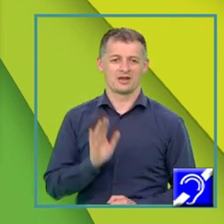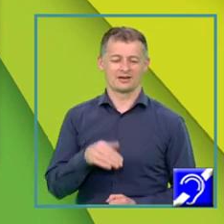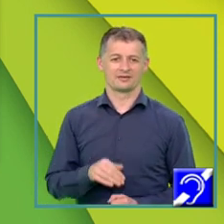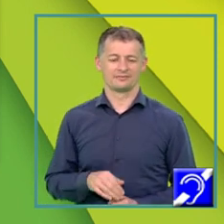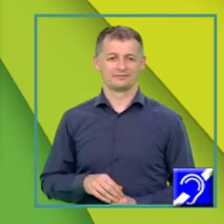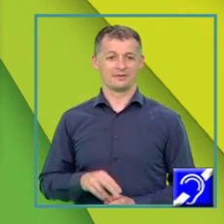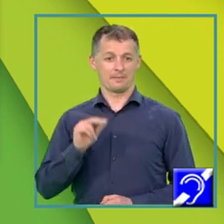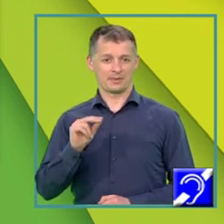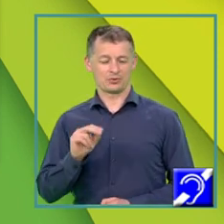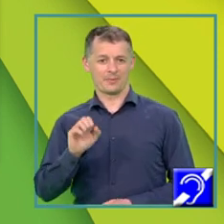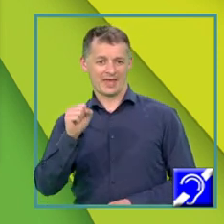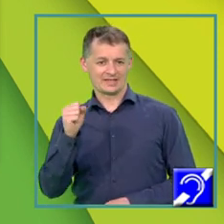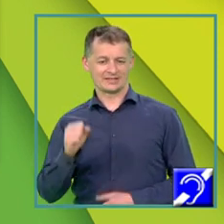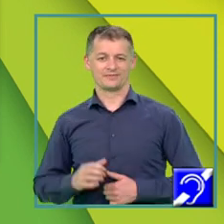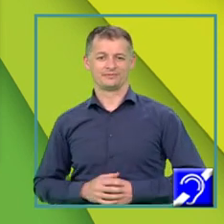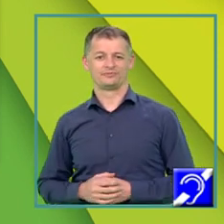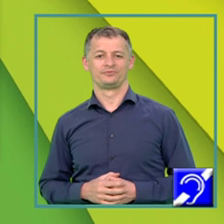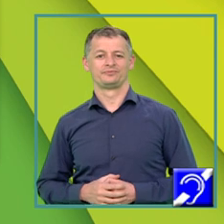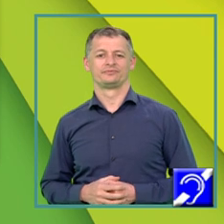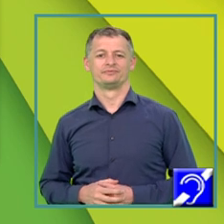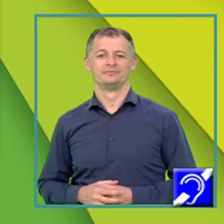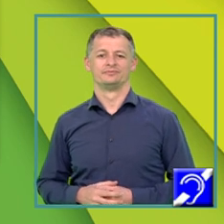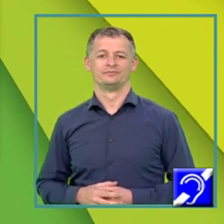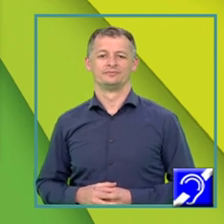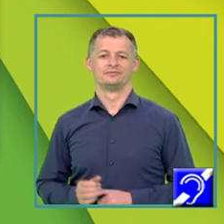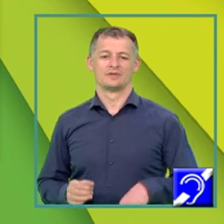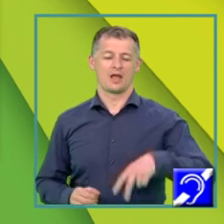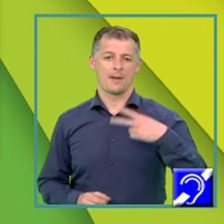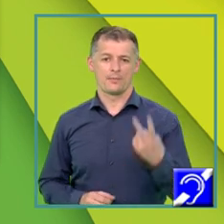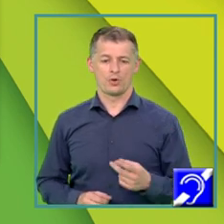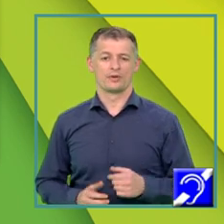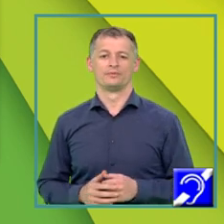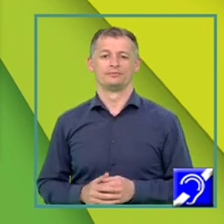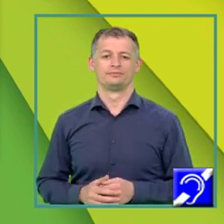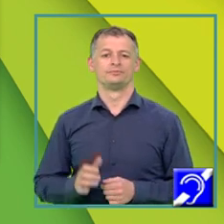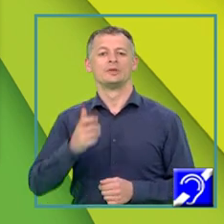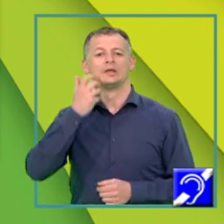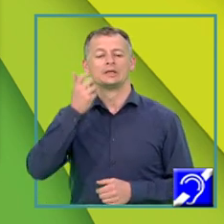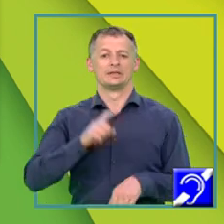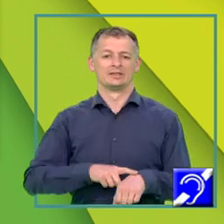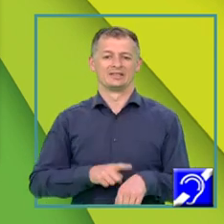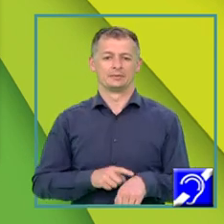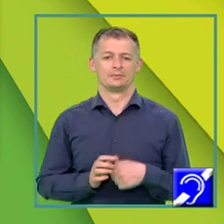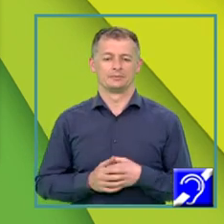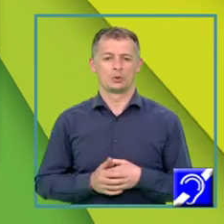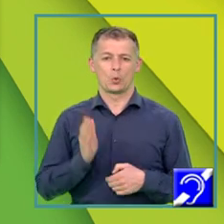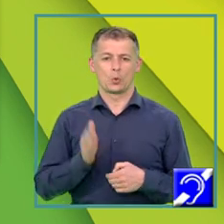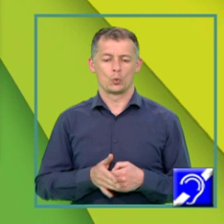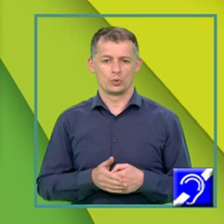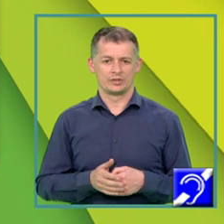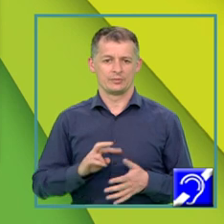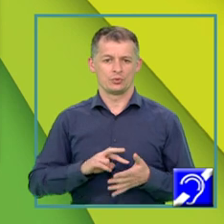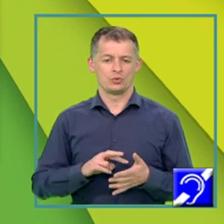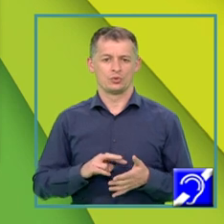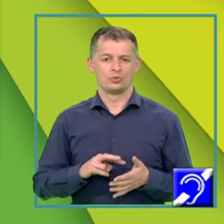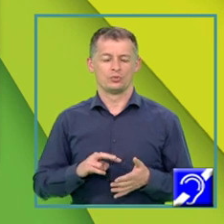parametru chiar pe s apoi cât timp ultimul rezultat returnat de